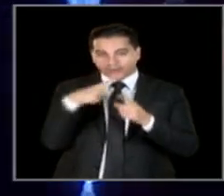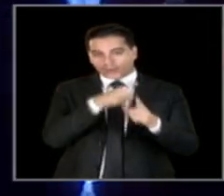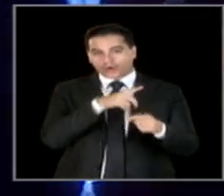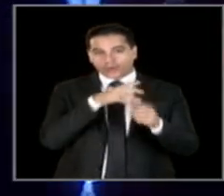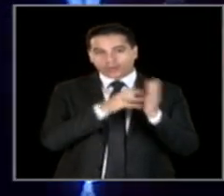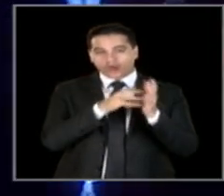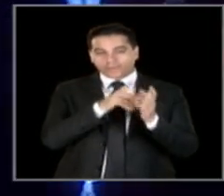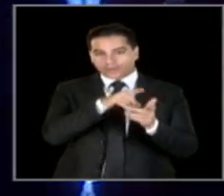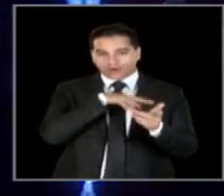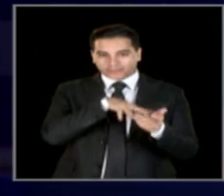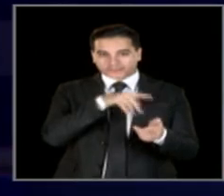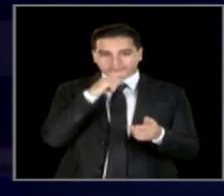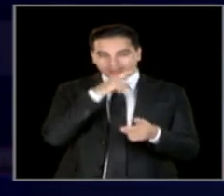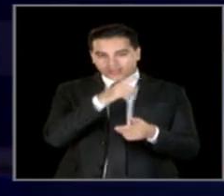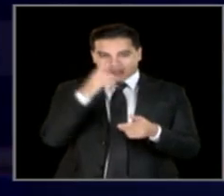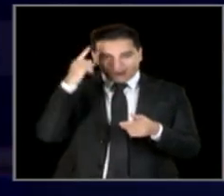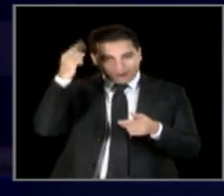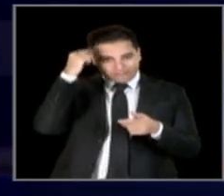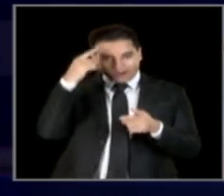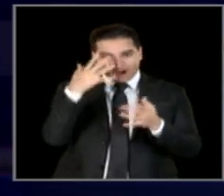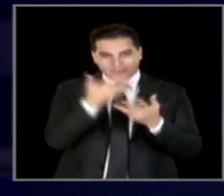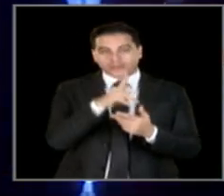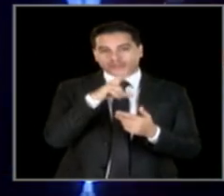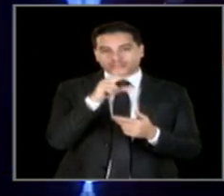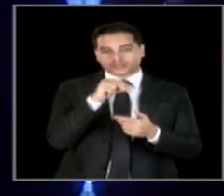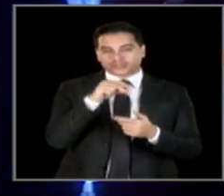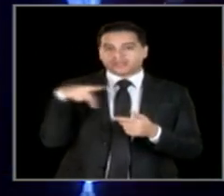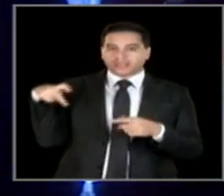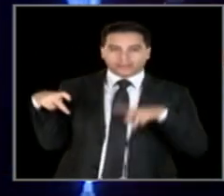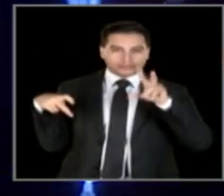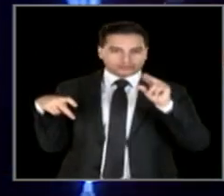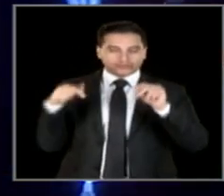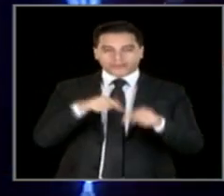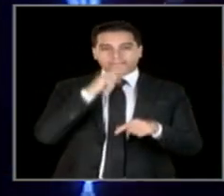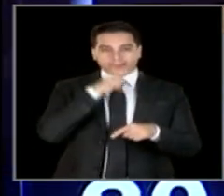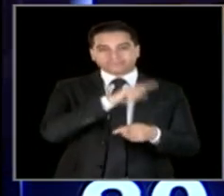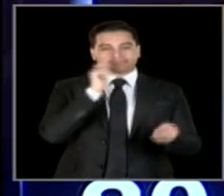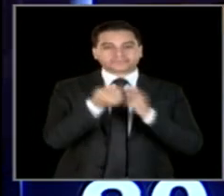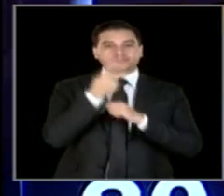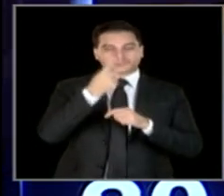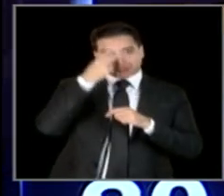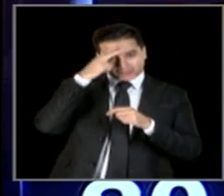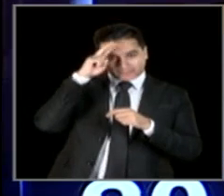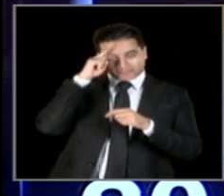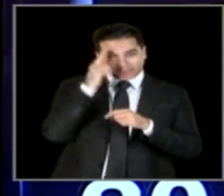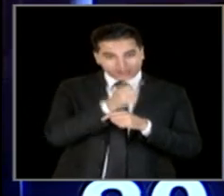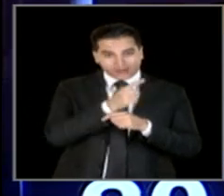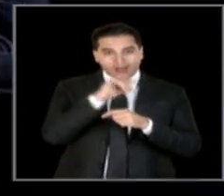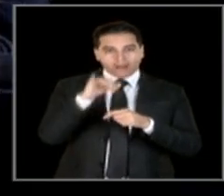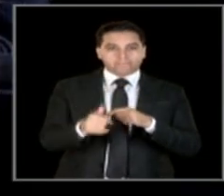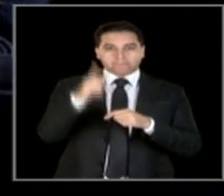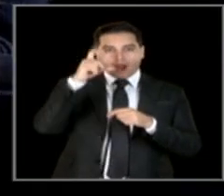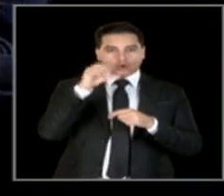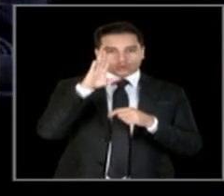القاهرة 20. وكلية رمسيس عندنا تغييرين، ماريا رضا نزلت مكان ماروسكا